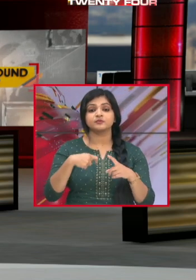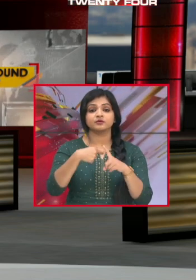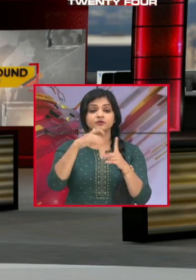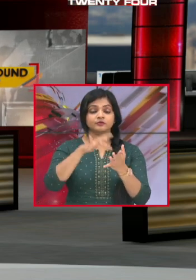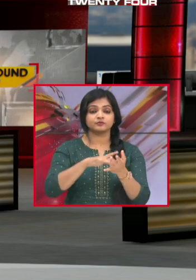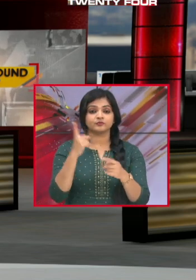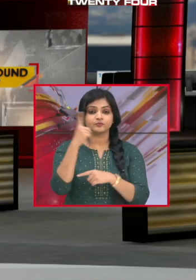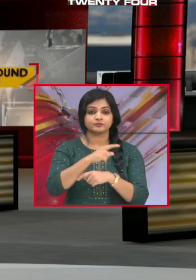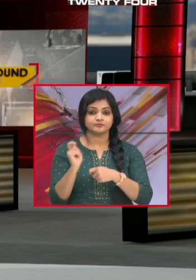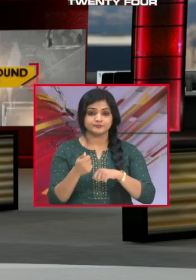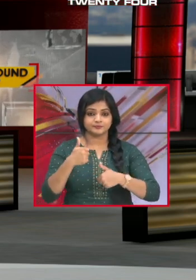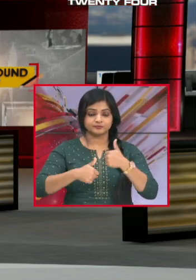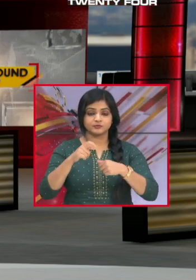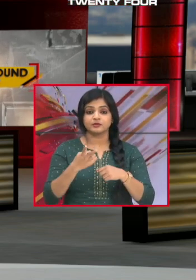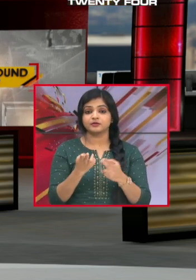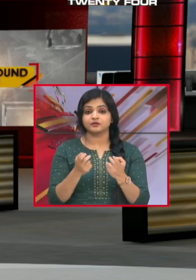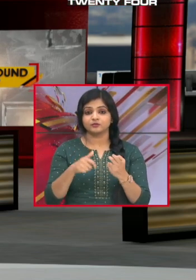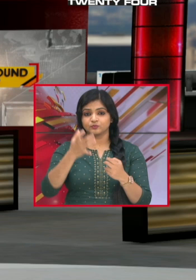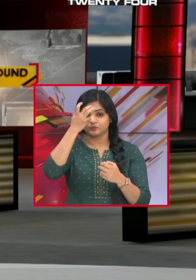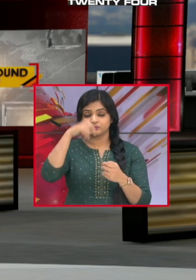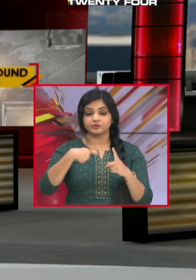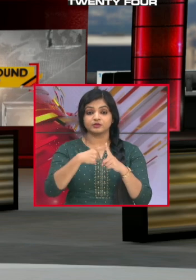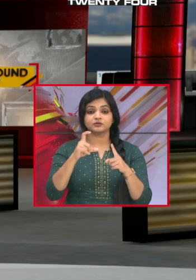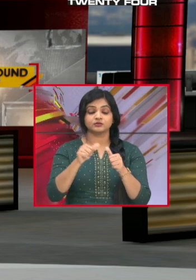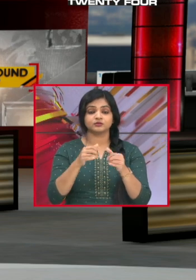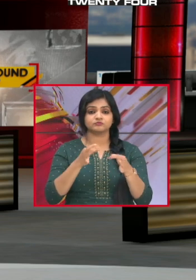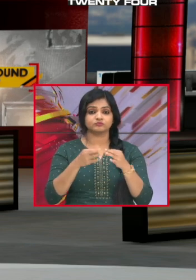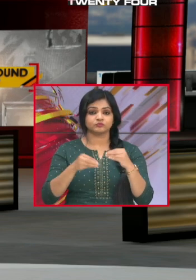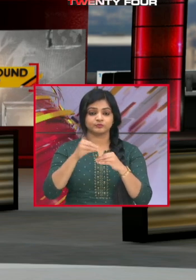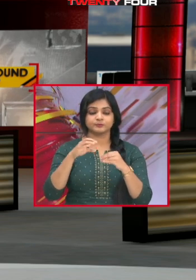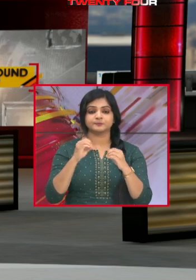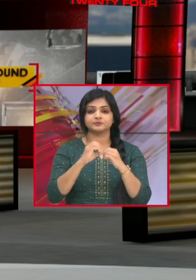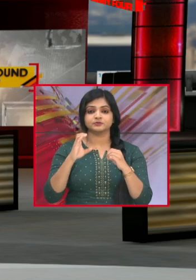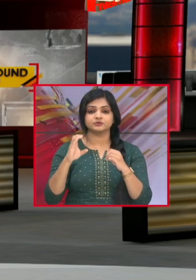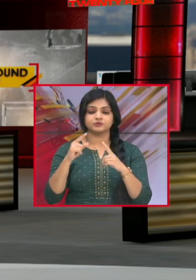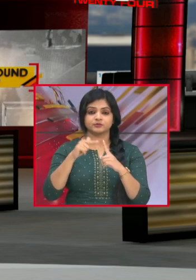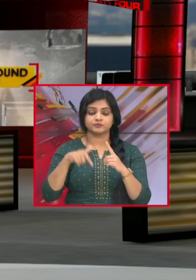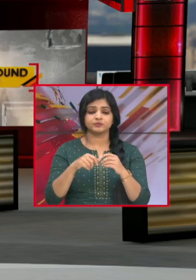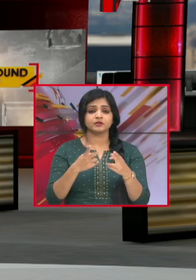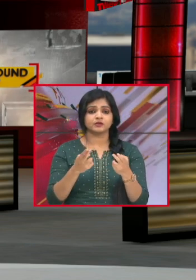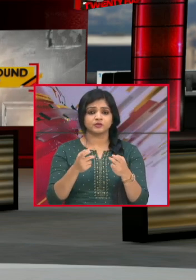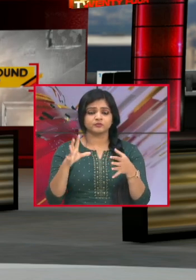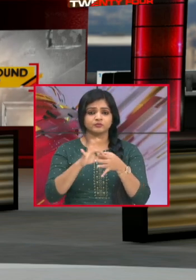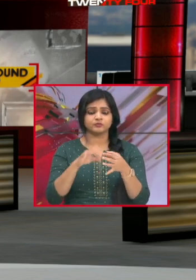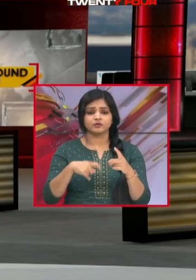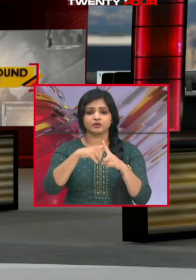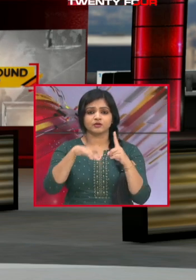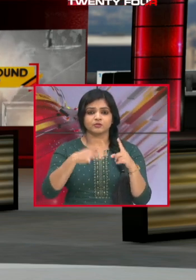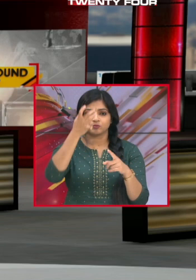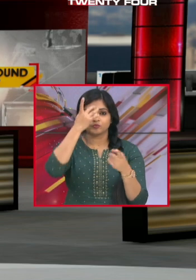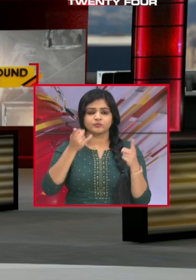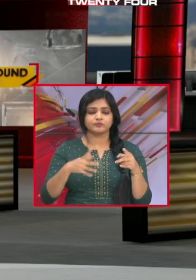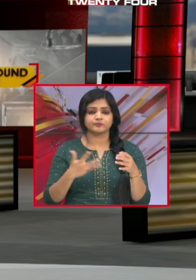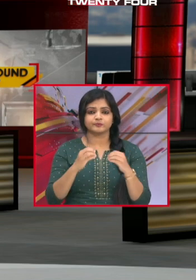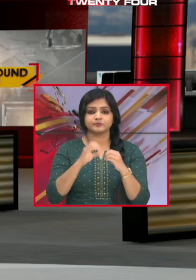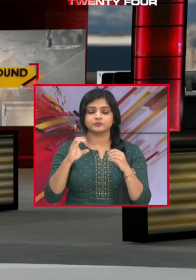ഏകദിനവുമായി ബന്ധപ്പെട്ട ടിക്കറ്റ് വിവാദത്തിൽ KCI വിശദീകരണം തേടി BCCI. ടിക്കറ്റുമായി ബന്ധപ്പെട്ട് എന്താണ് കേരളത്തിൽ നടക്കുന്നതെന്ന് BCCI ആരാഞ്ഞു.